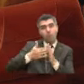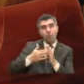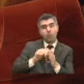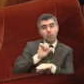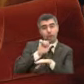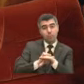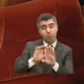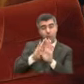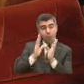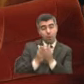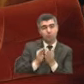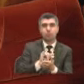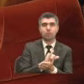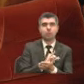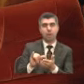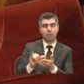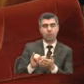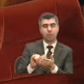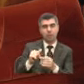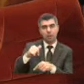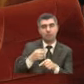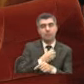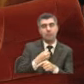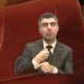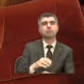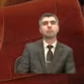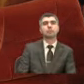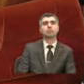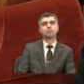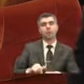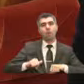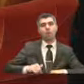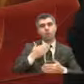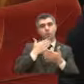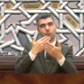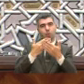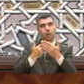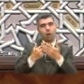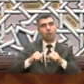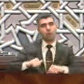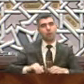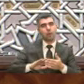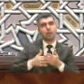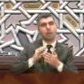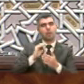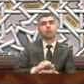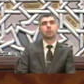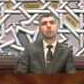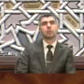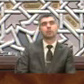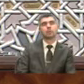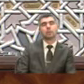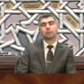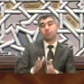الشاملة لكل ما يتعلق بالجانب الطبي في الوزارة. شكرا. شكرا لكم سيد الوزير على حسن